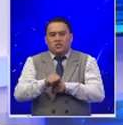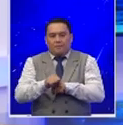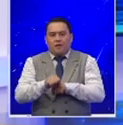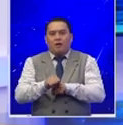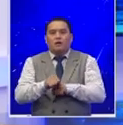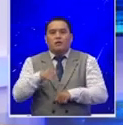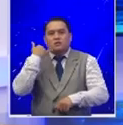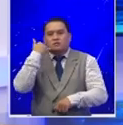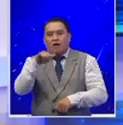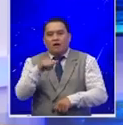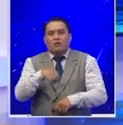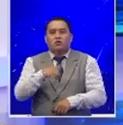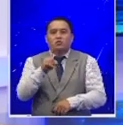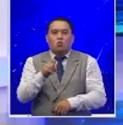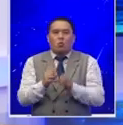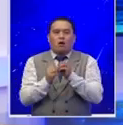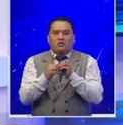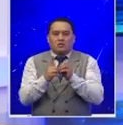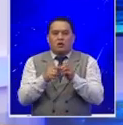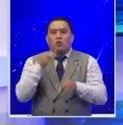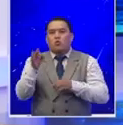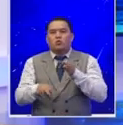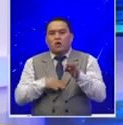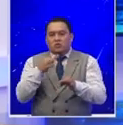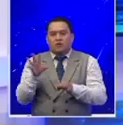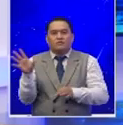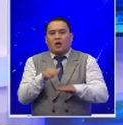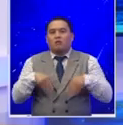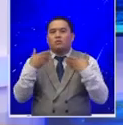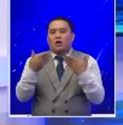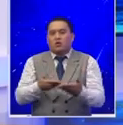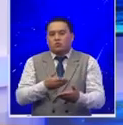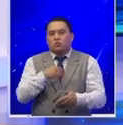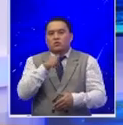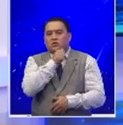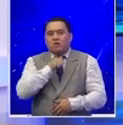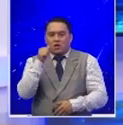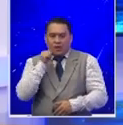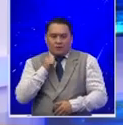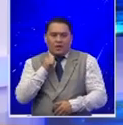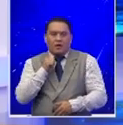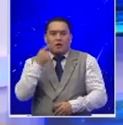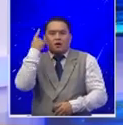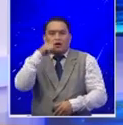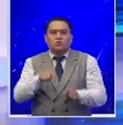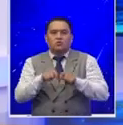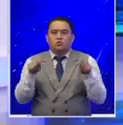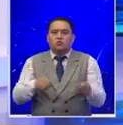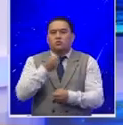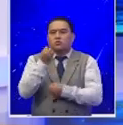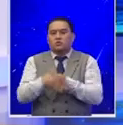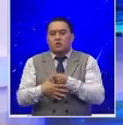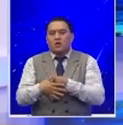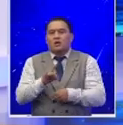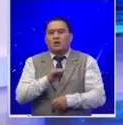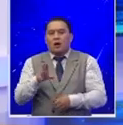Звонки принимаются по номеру телефона 111 круглосуточно. Все обращения строго конфиденциальны. Инициатива создания колл-центра